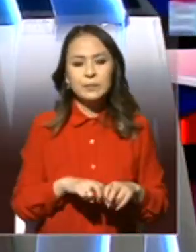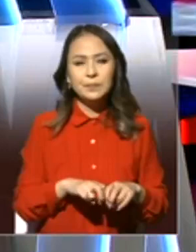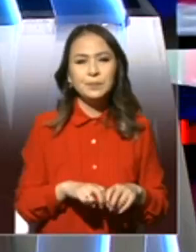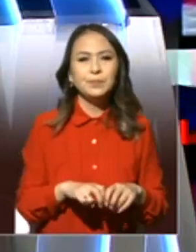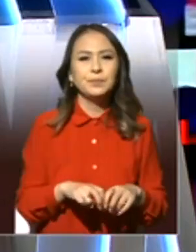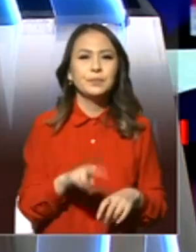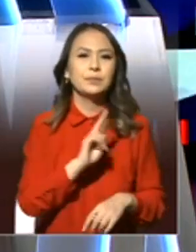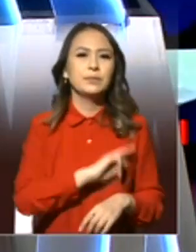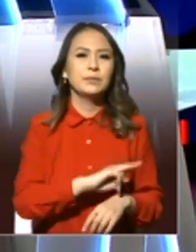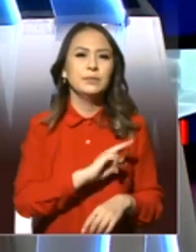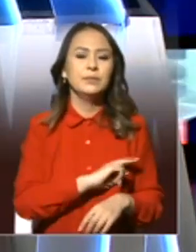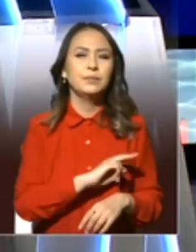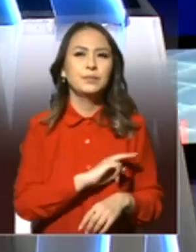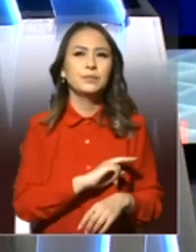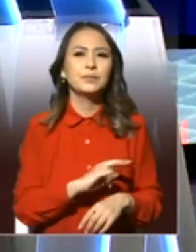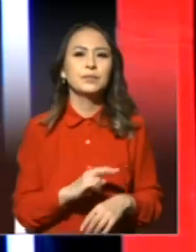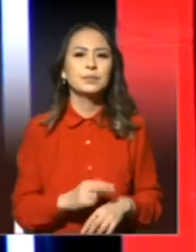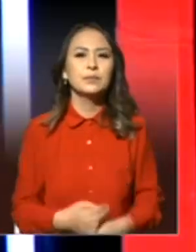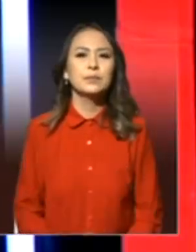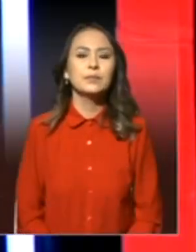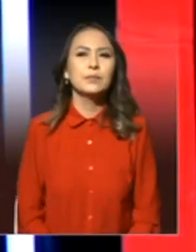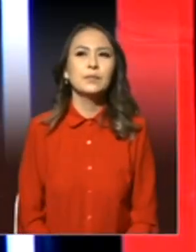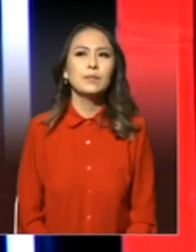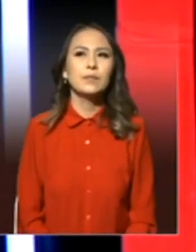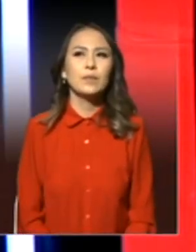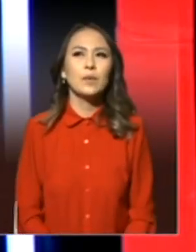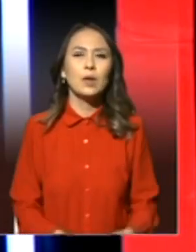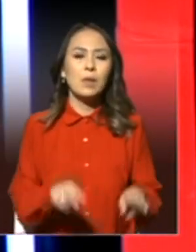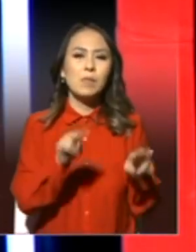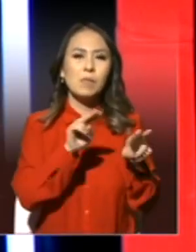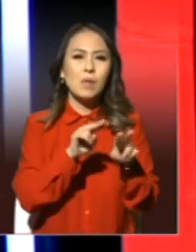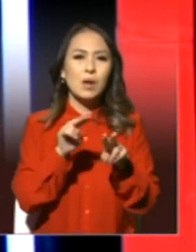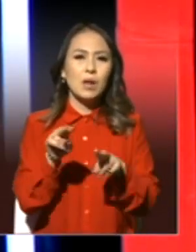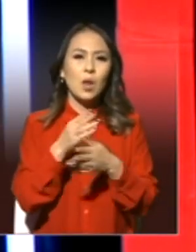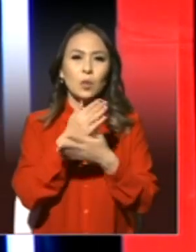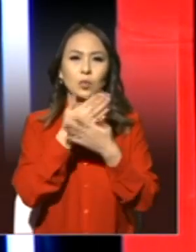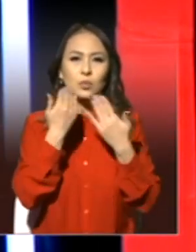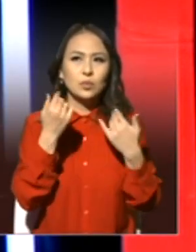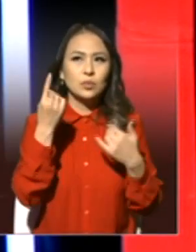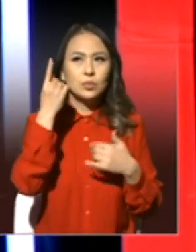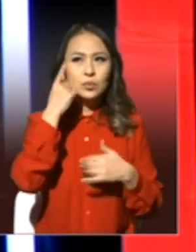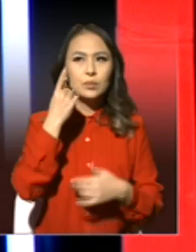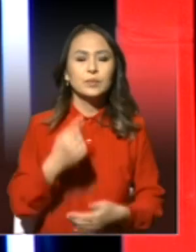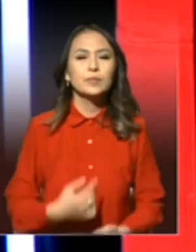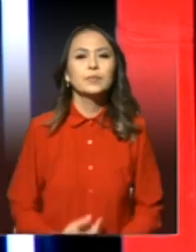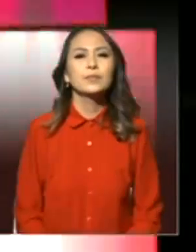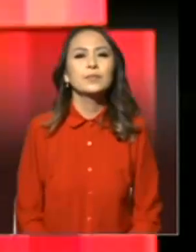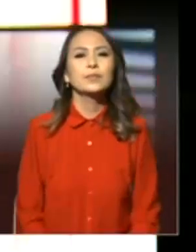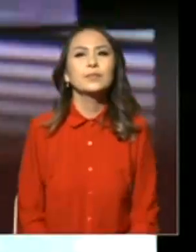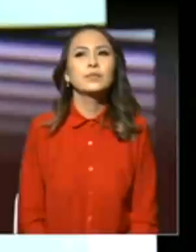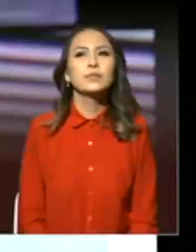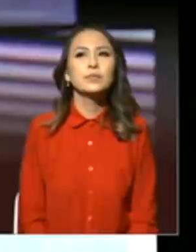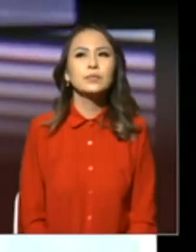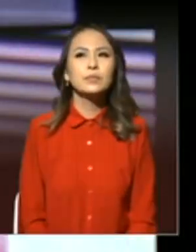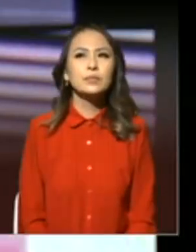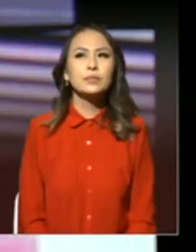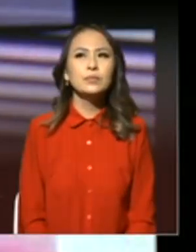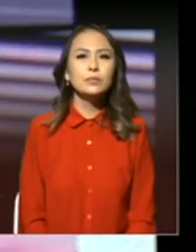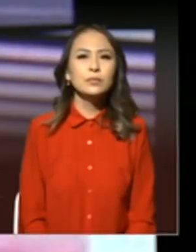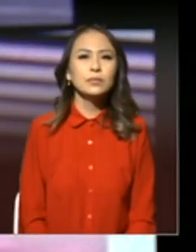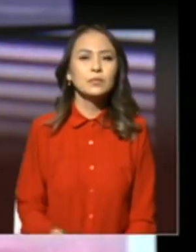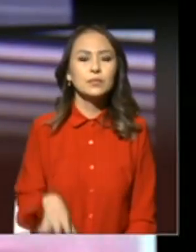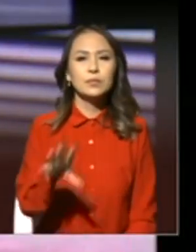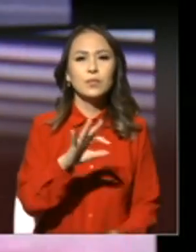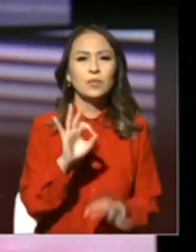үлкен жұмыс болады. Бақылау жасаса дегенде бақылау жүргізілмейтін сияқты айтып отырсыз. Онда барлық механизм ашылған